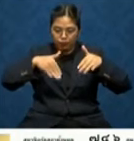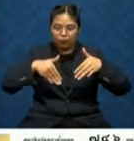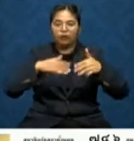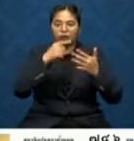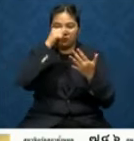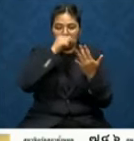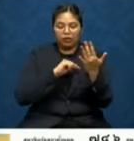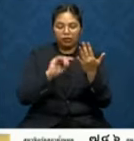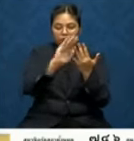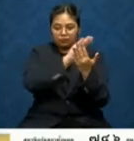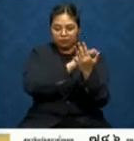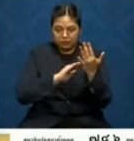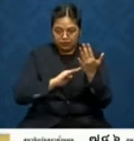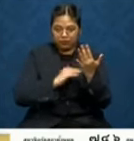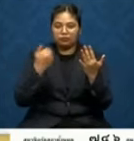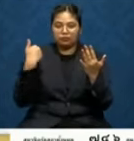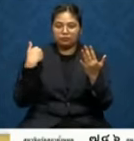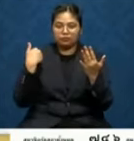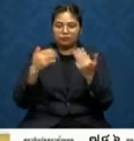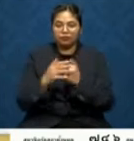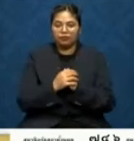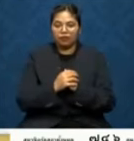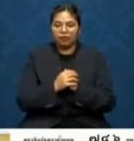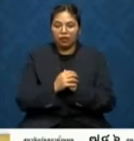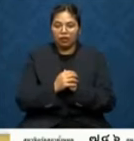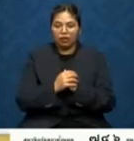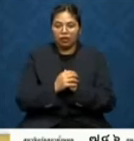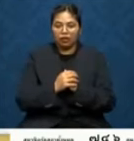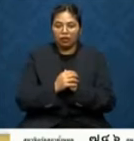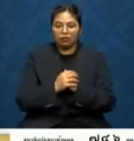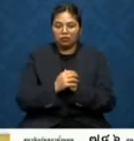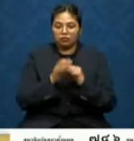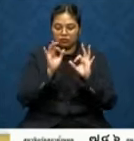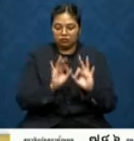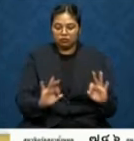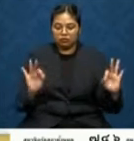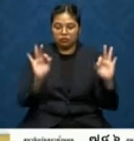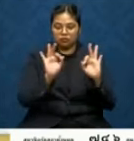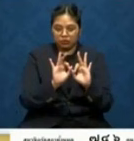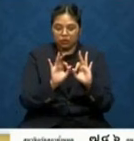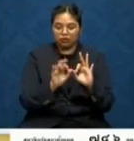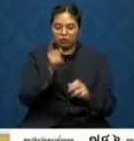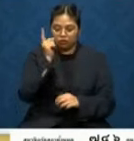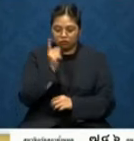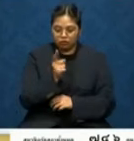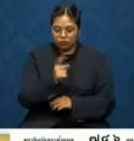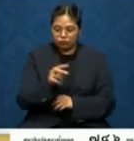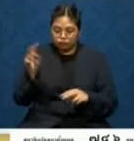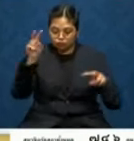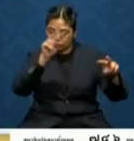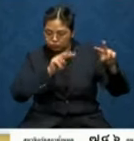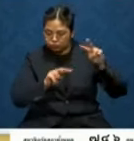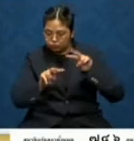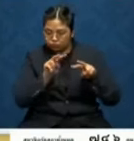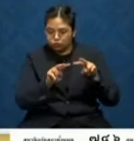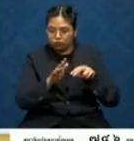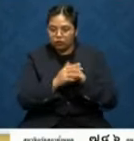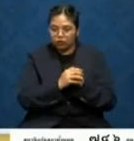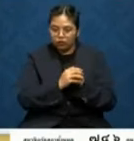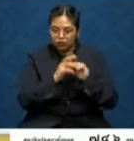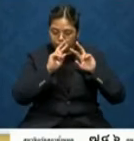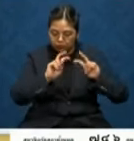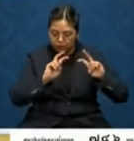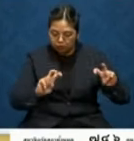งต้องกลับไปหาคำนิยามว่าเศรษฐกิจสร้างสรรค์ด้วยซอฟต์พาวเวอร์เป็นหนท